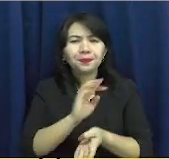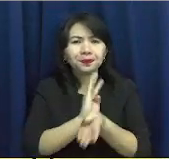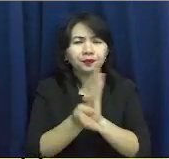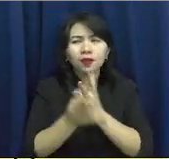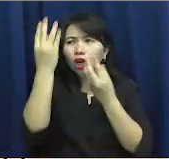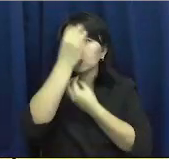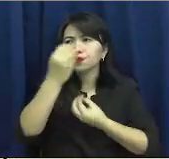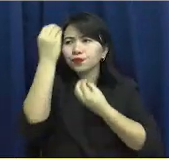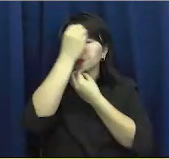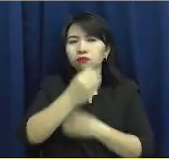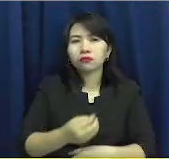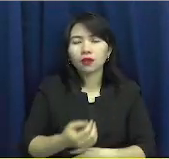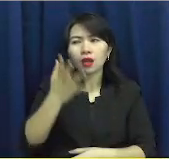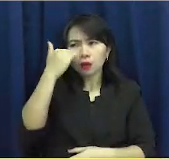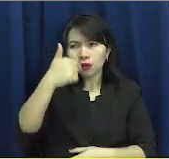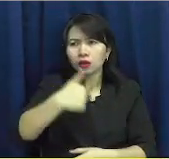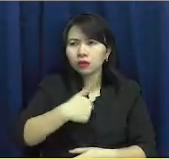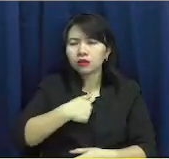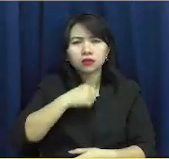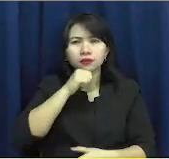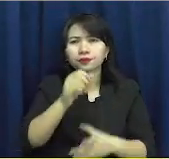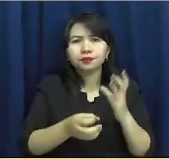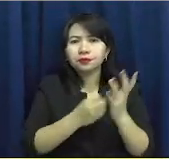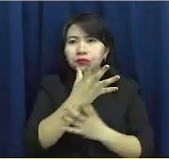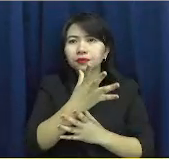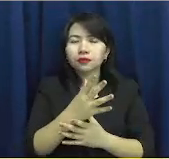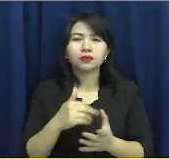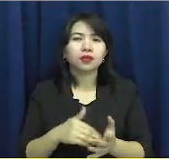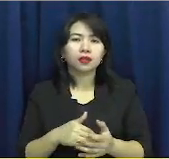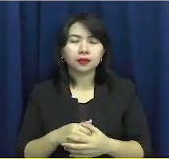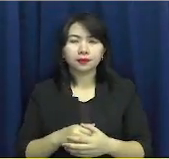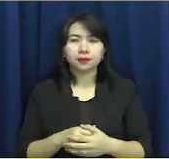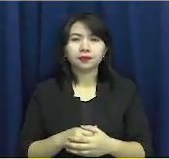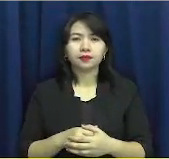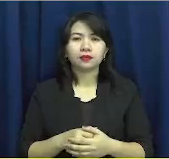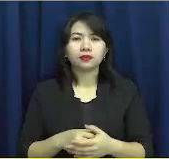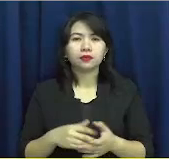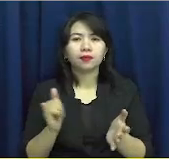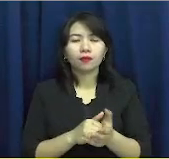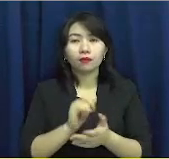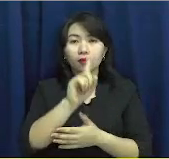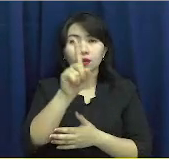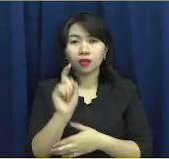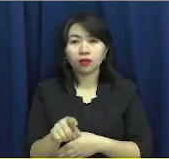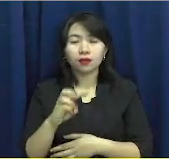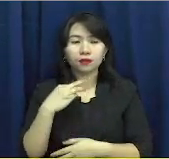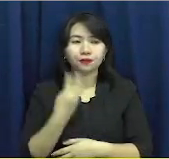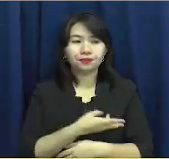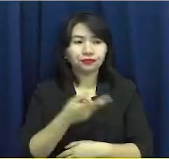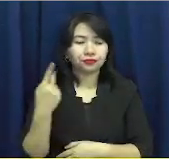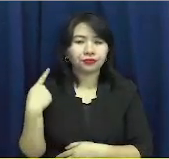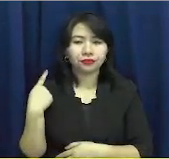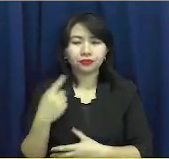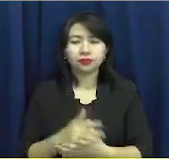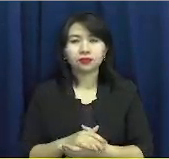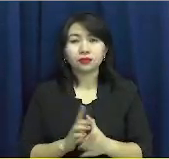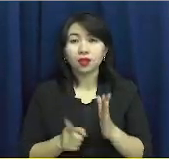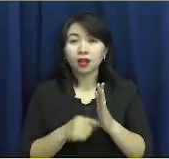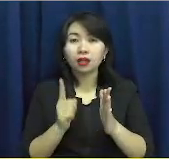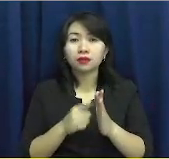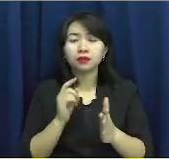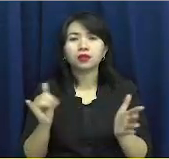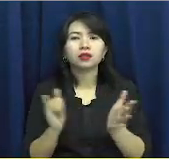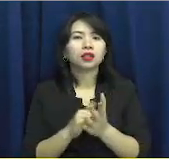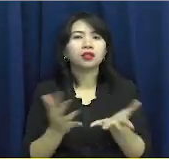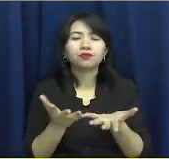natin. Ba't kaya hindi tayo lumalago? Ba't kaya ganito, ganyan, ganyan? Yung dami minsan ng question natin, yan minsan yung dami ng question natin, minsan dyan